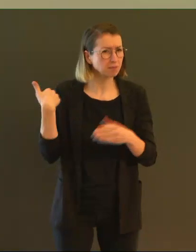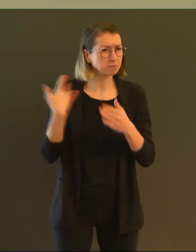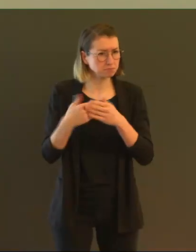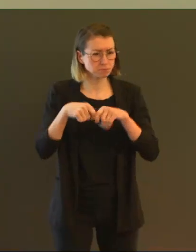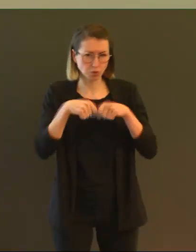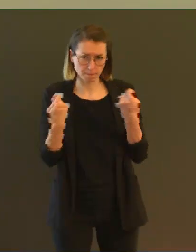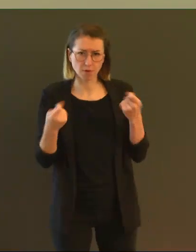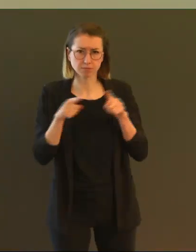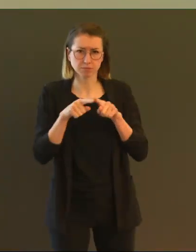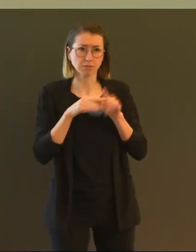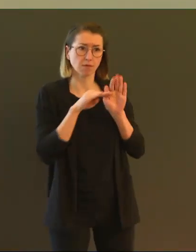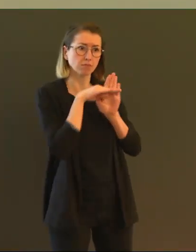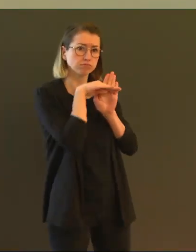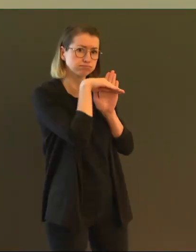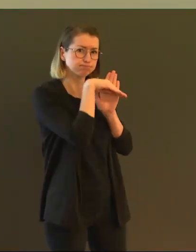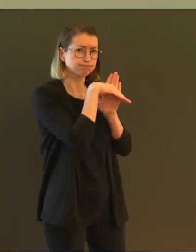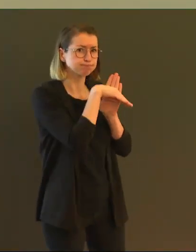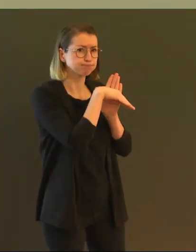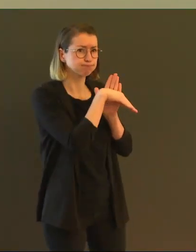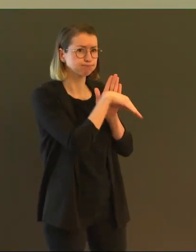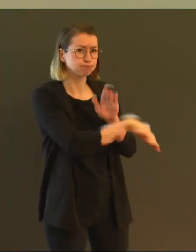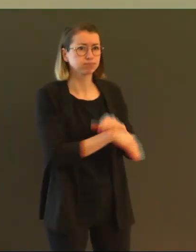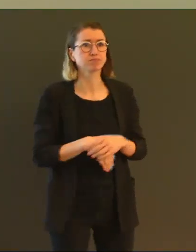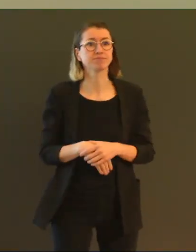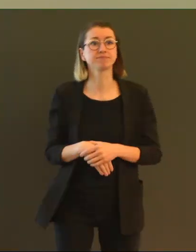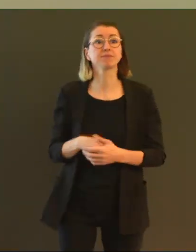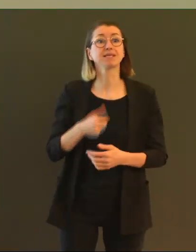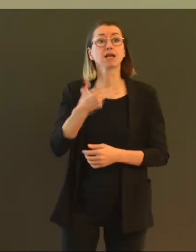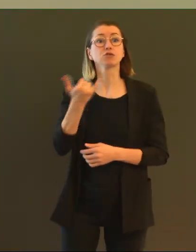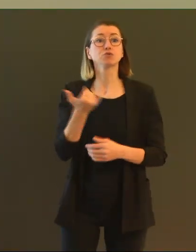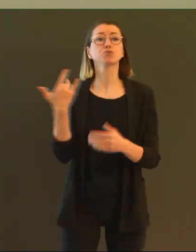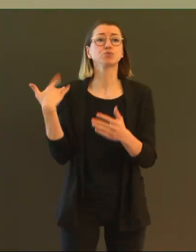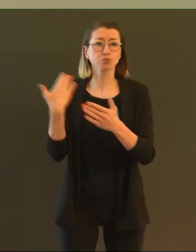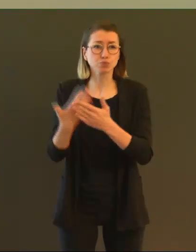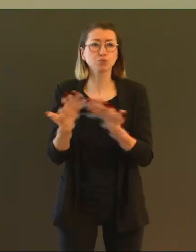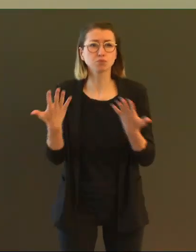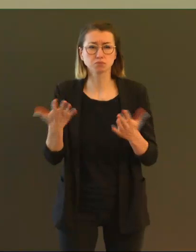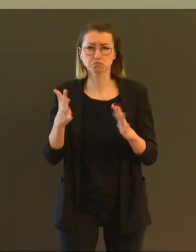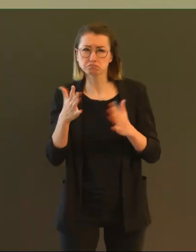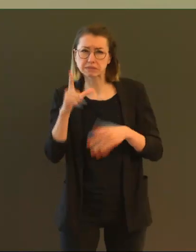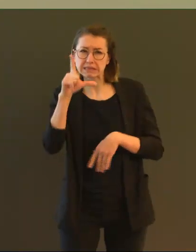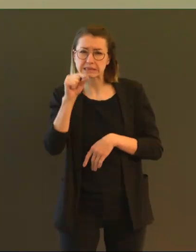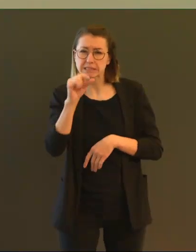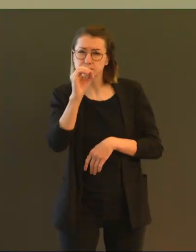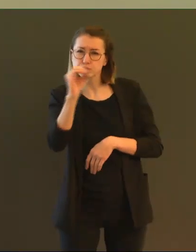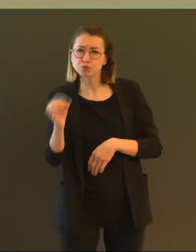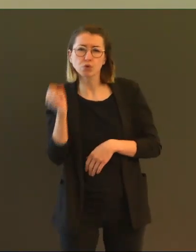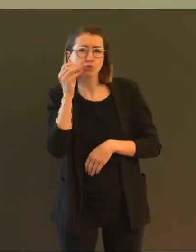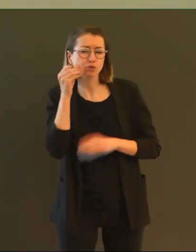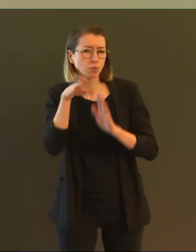peut évaluer sur les 7 derniers jours à 10% par jour.